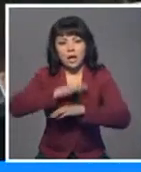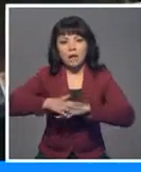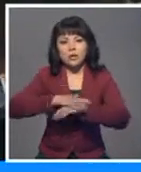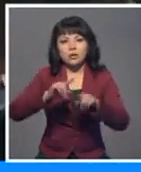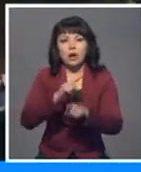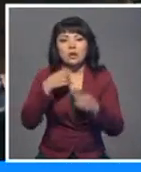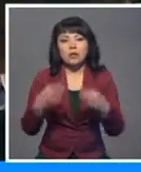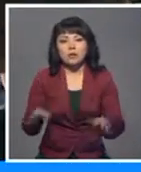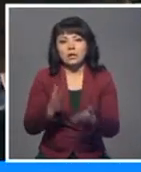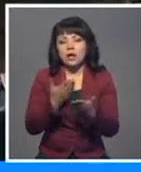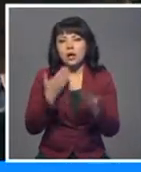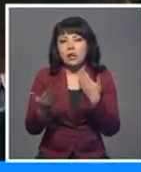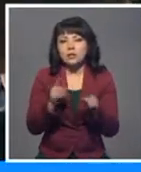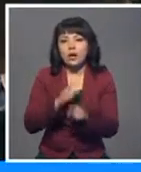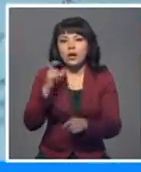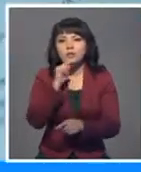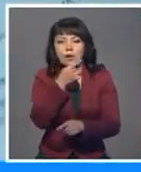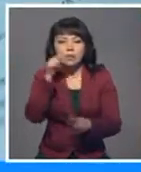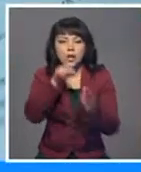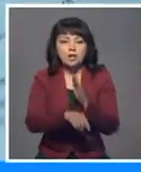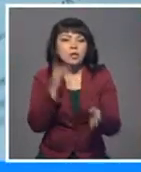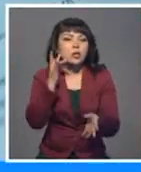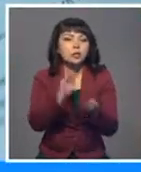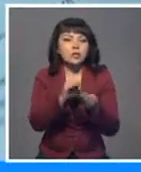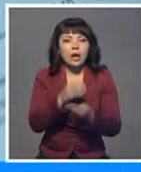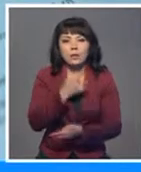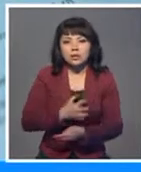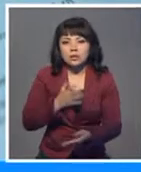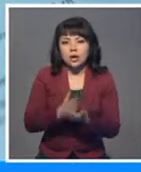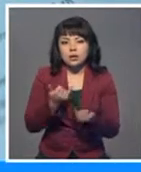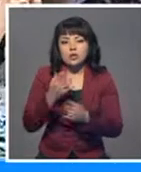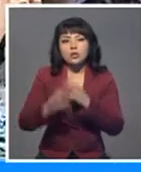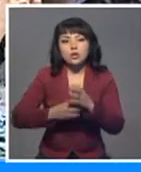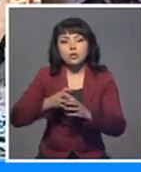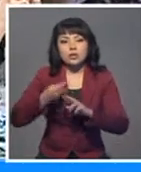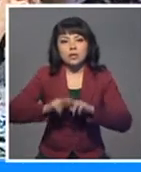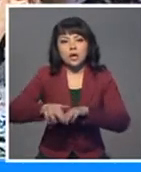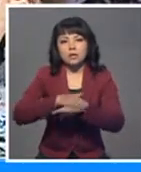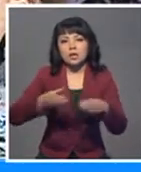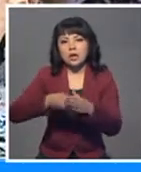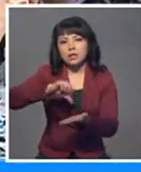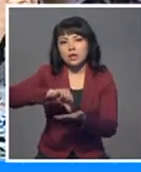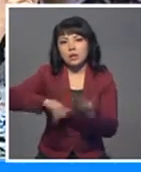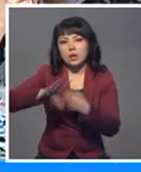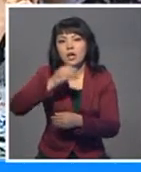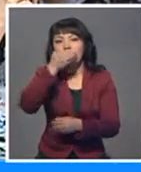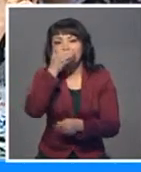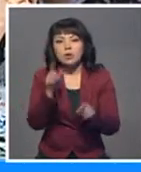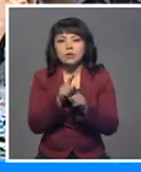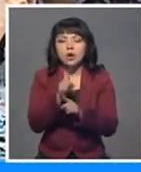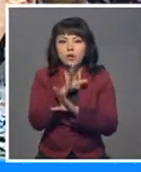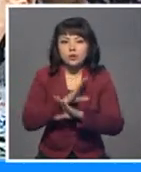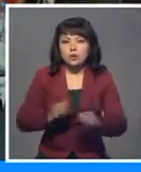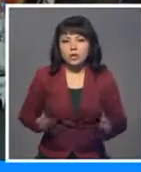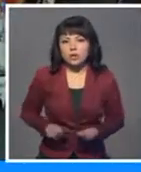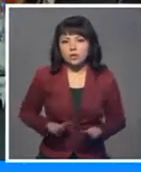байланыс жасау үшін әрбір елдің ішкі тұрақтылығы маңызды. Сол себепті де дүниежүзі елдерінің сарапшылары Ауғанстандағы тыныштықтың